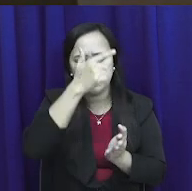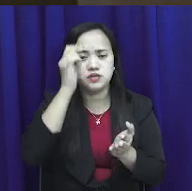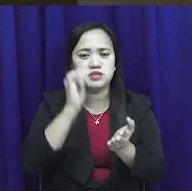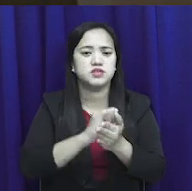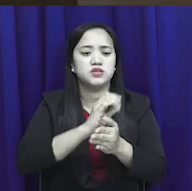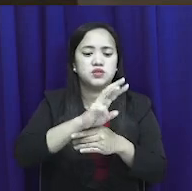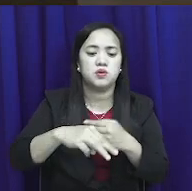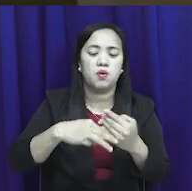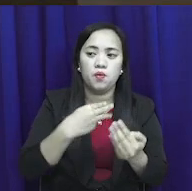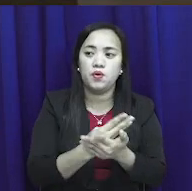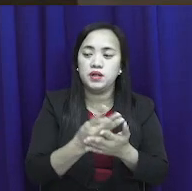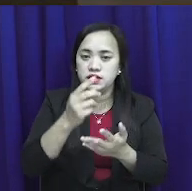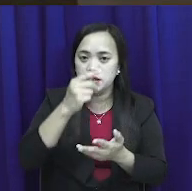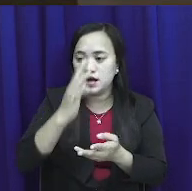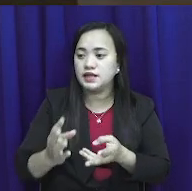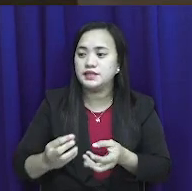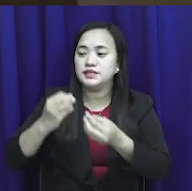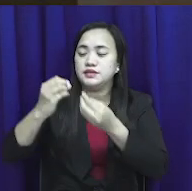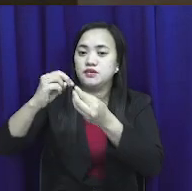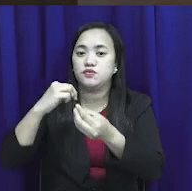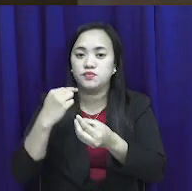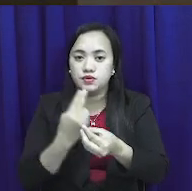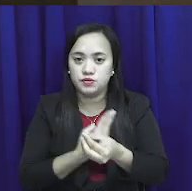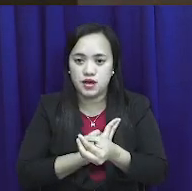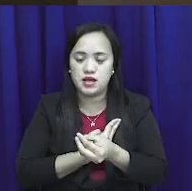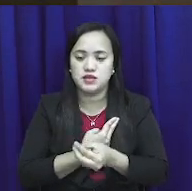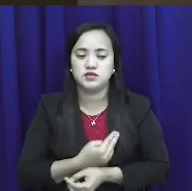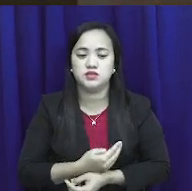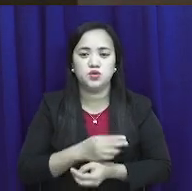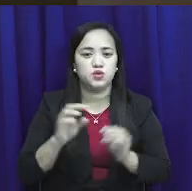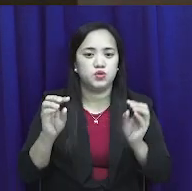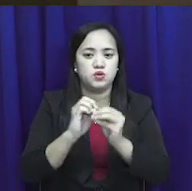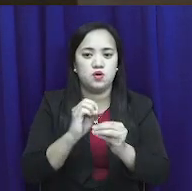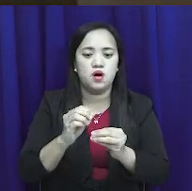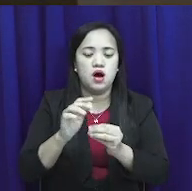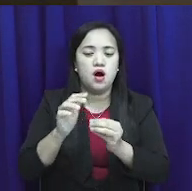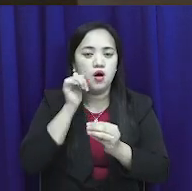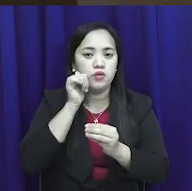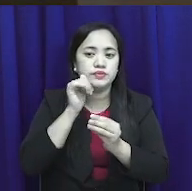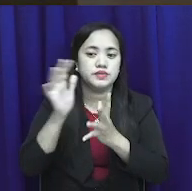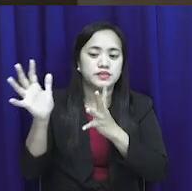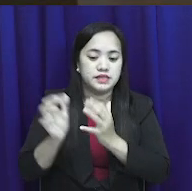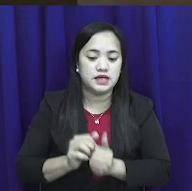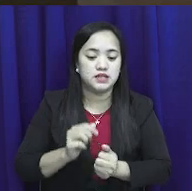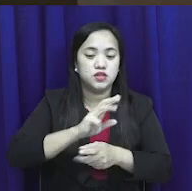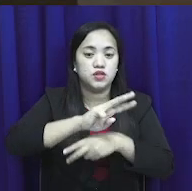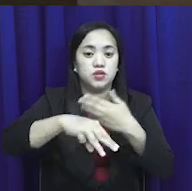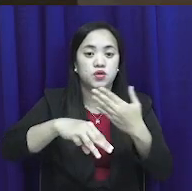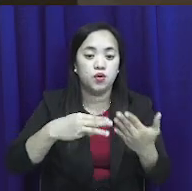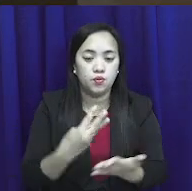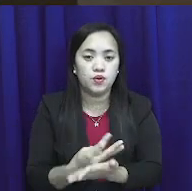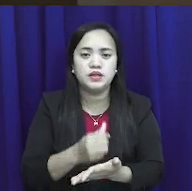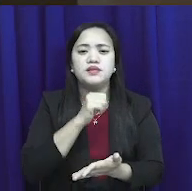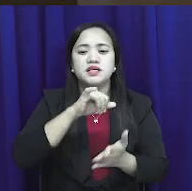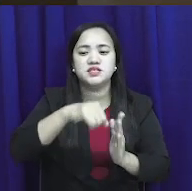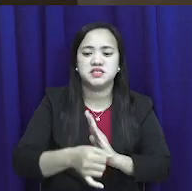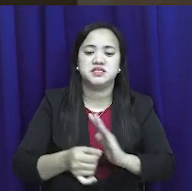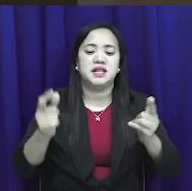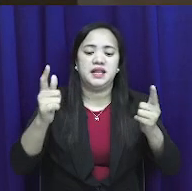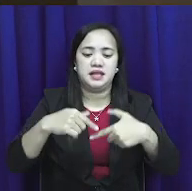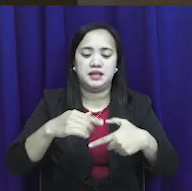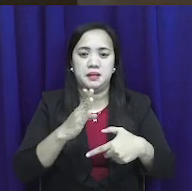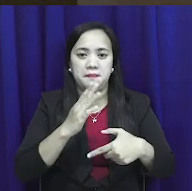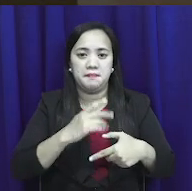Panginoon sa buhay mo pag titingin mo no Kunin mo na ang buo yung binigay ng panginoon Kaya minsan parang sa Ano yan Ito lang